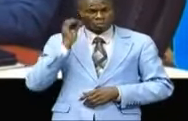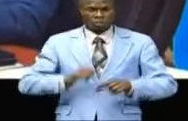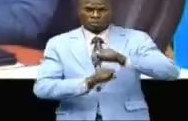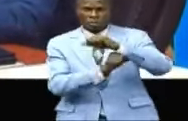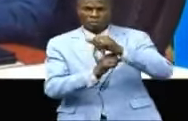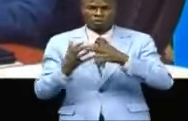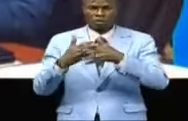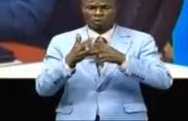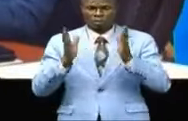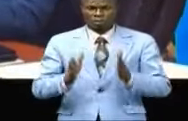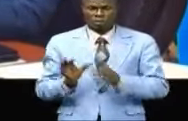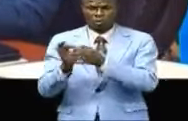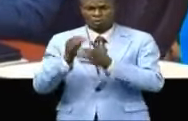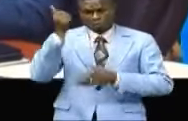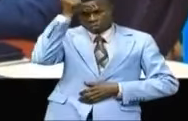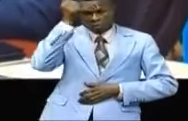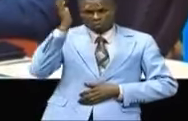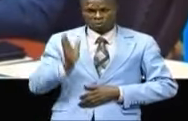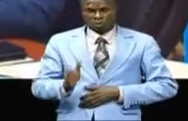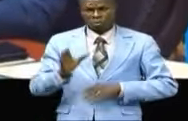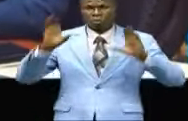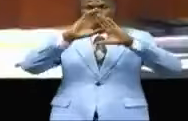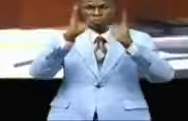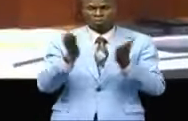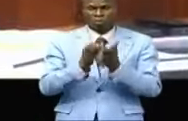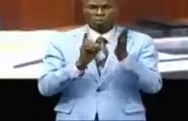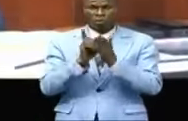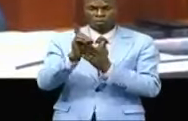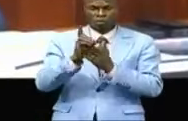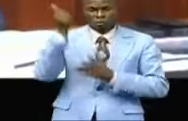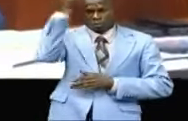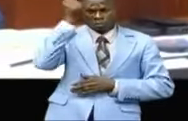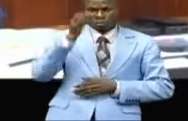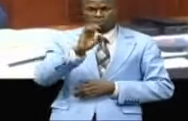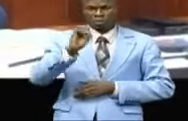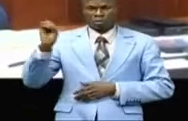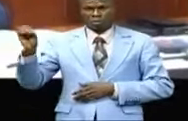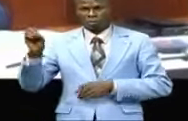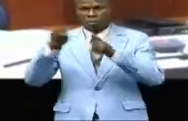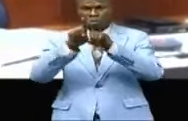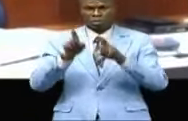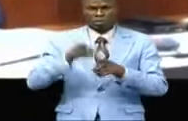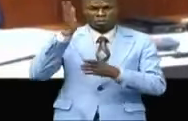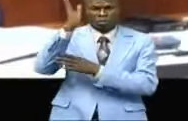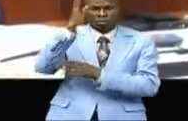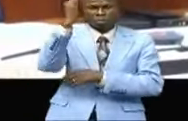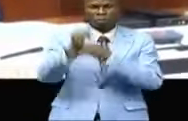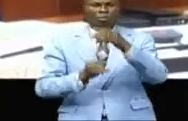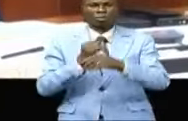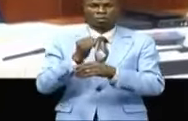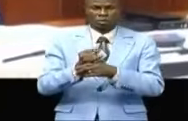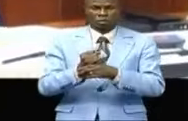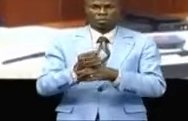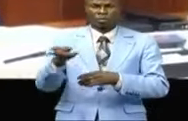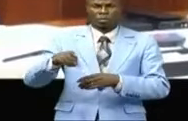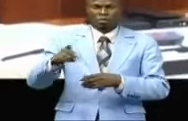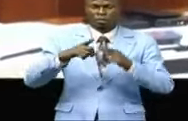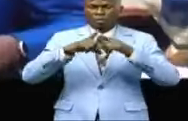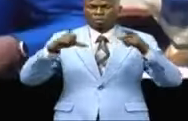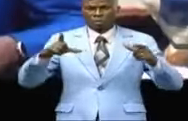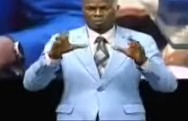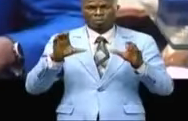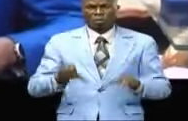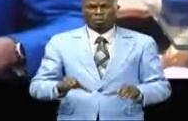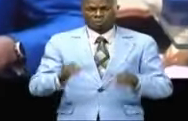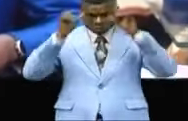Unies, l'Union africaine, la Communauté de développement de l'Afrique australe et la Conférence internationale sur la région de Grand Lac.